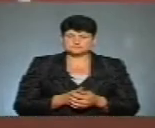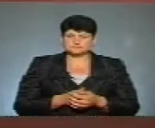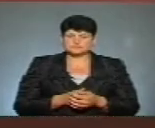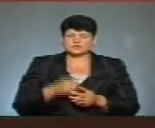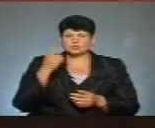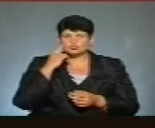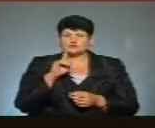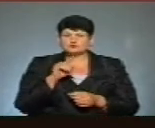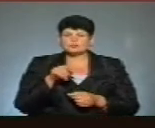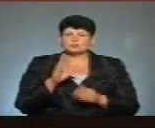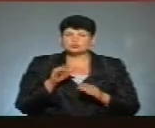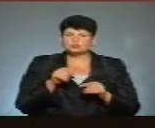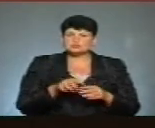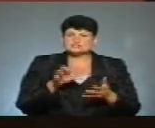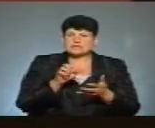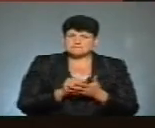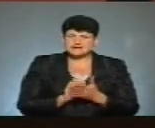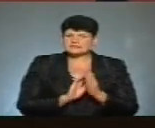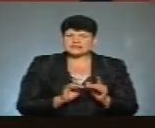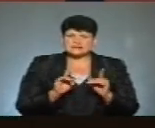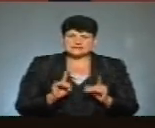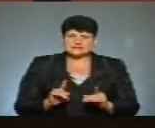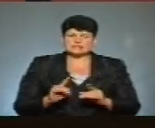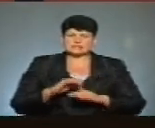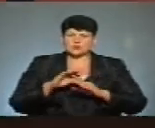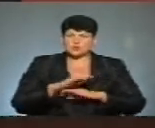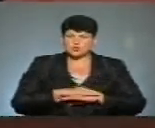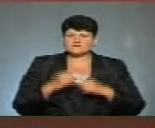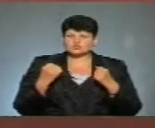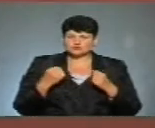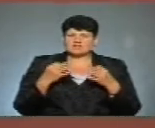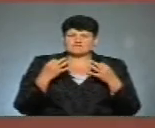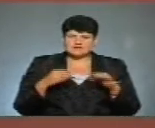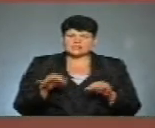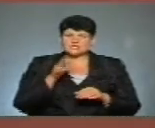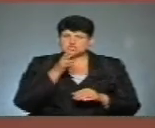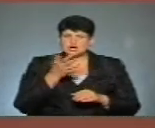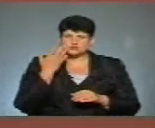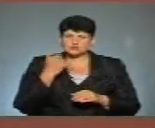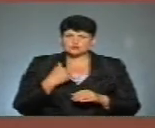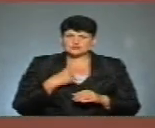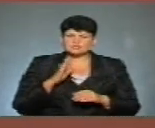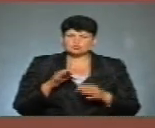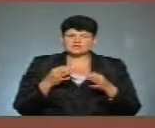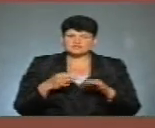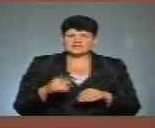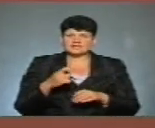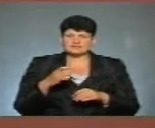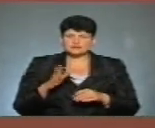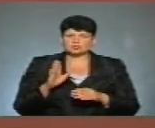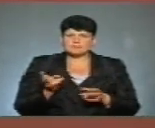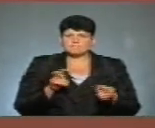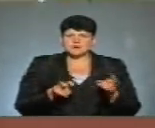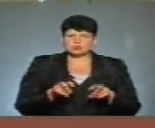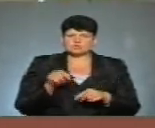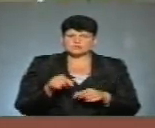Думаю, що ми тут будемо займатися не тільки на уроках фізкультури, але й вільний час, коли в нас буде вільна хвилинка, будемо сюди приходити пограти